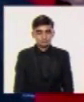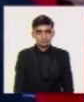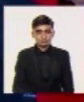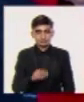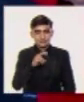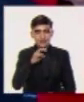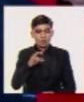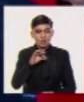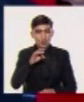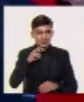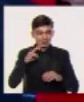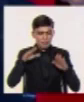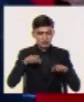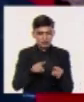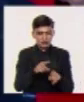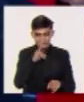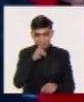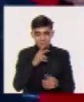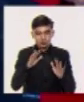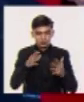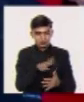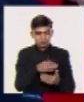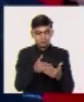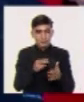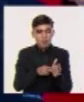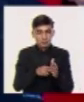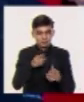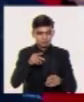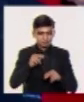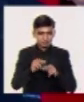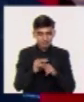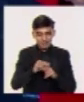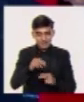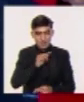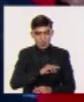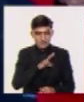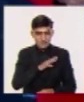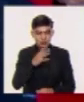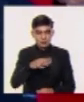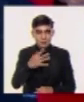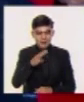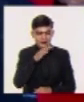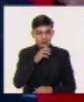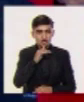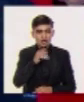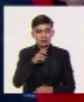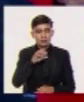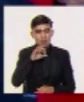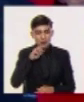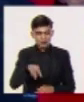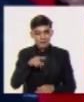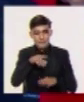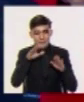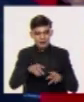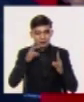Кен орнындағы сұмдық оқиға осыдан екі ай бұрын болған. Пойыз құрастырушысы болып жұмыс істеген 45 жастағы Жанболат Жұмағазин